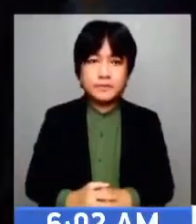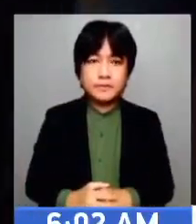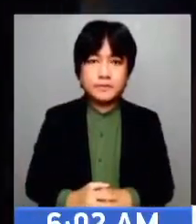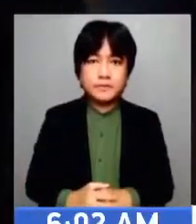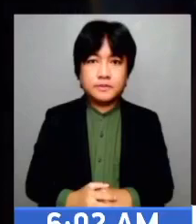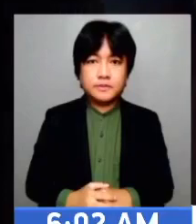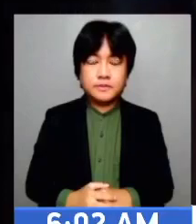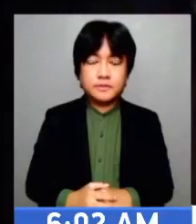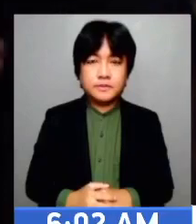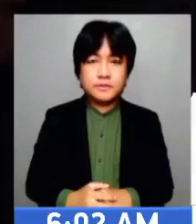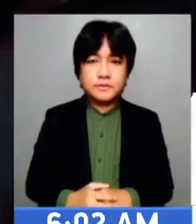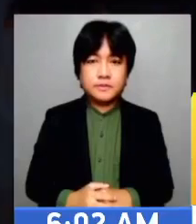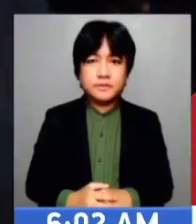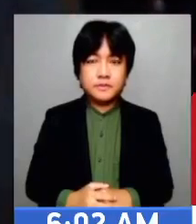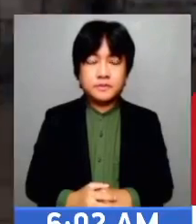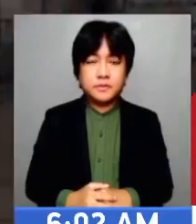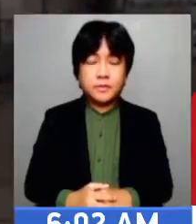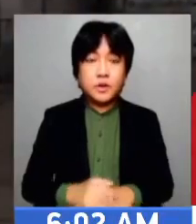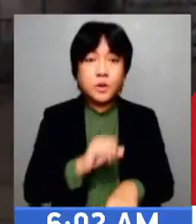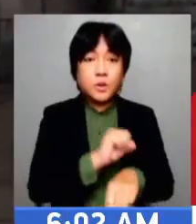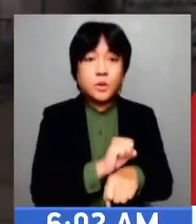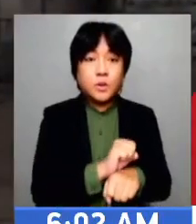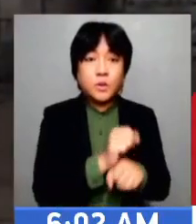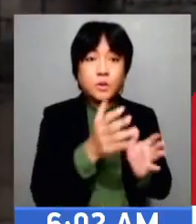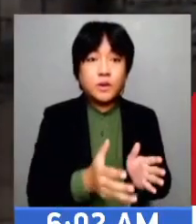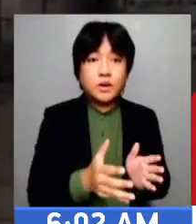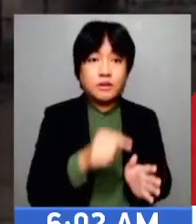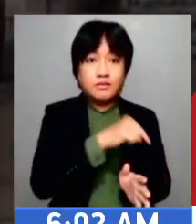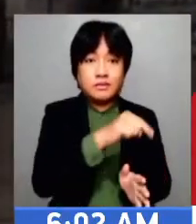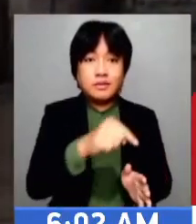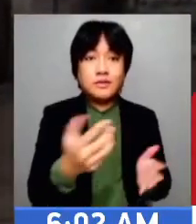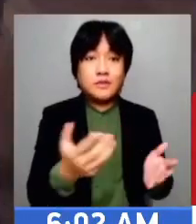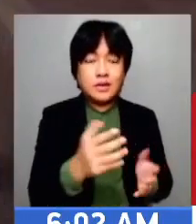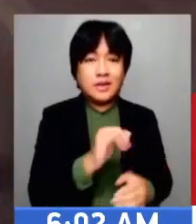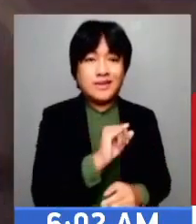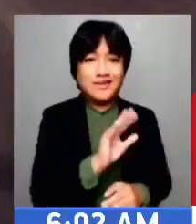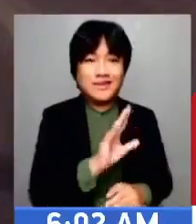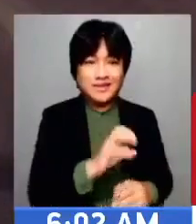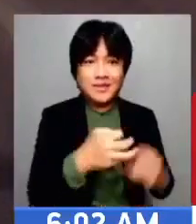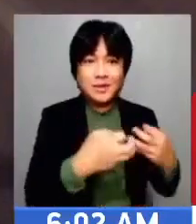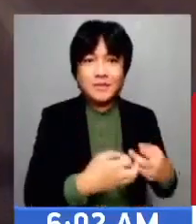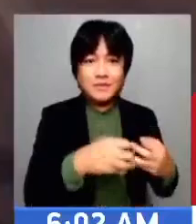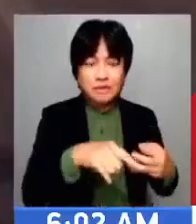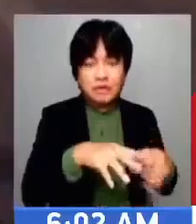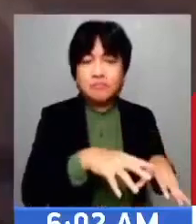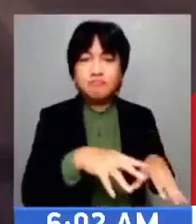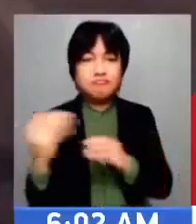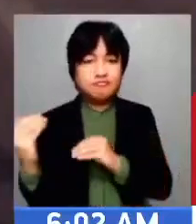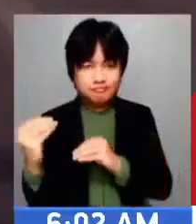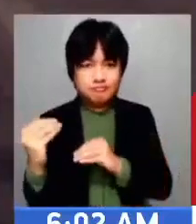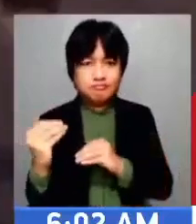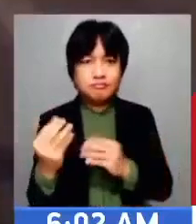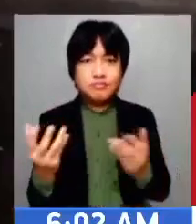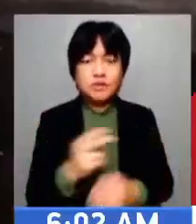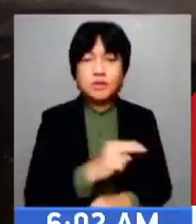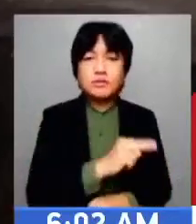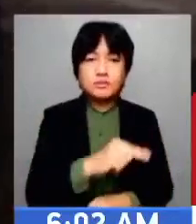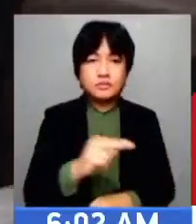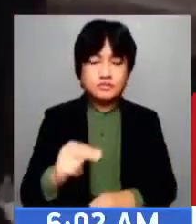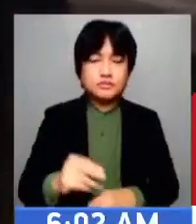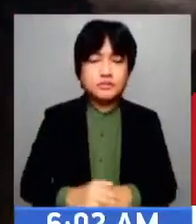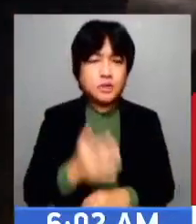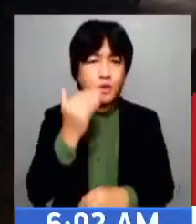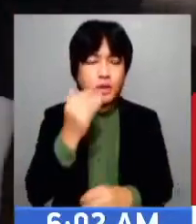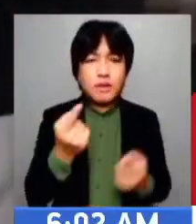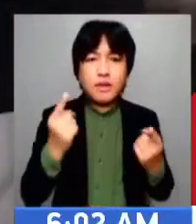Pinalikas sa mga empleyado ng isang planta ng tube ice sa barangay NBBS Kaunlaran, Navotas City matapos magka-ammonia leak bago